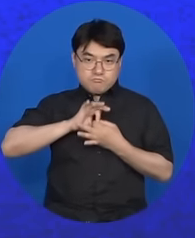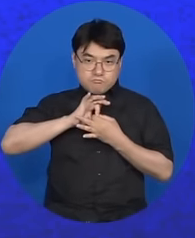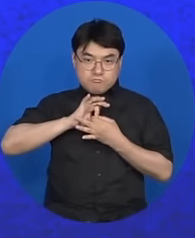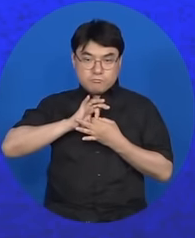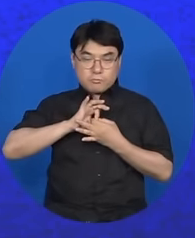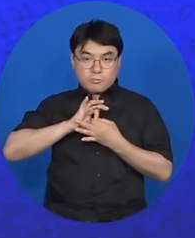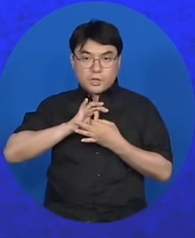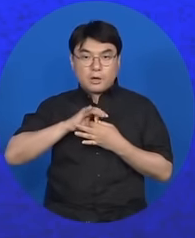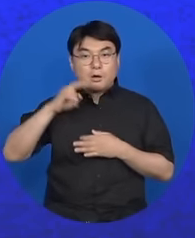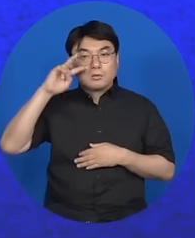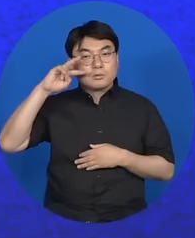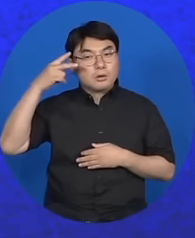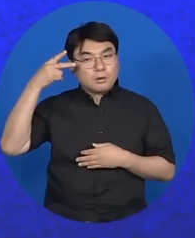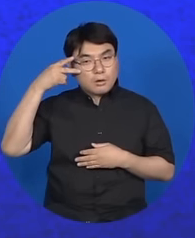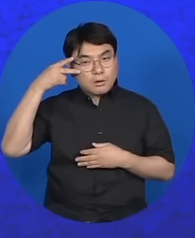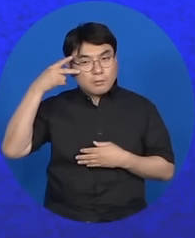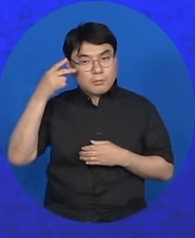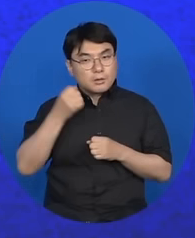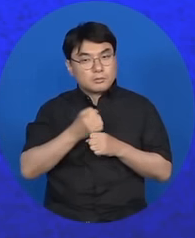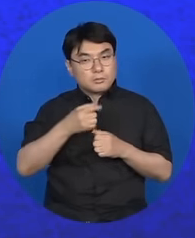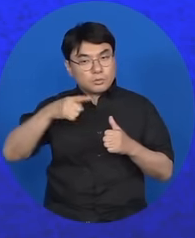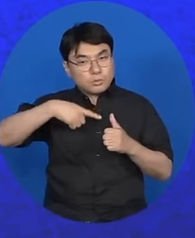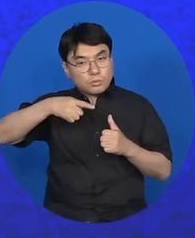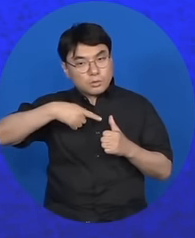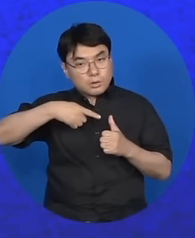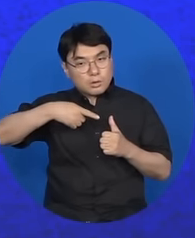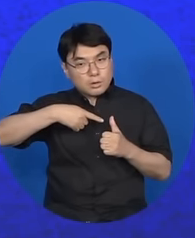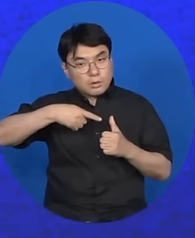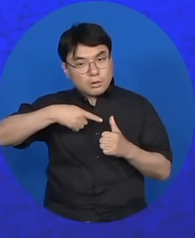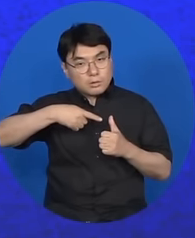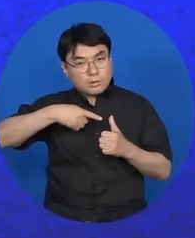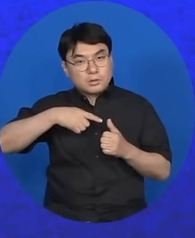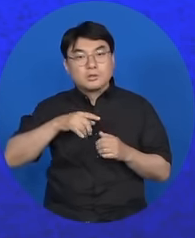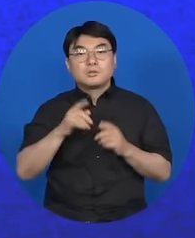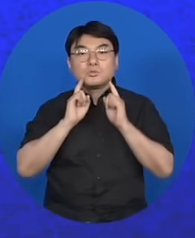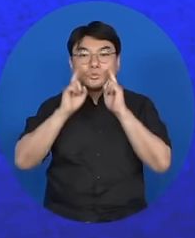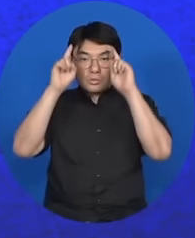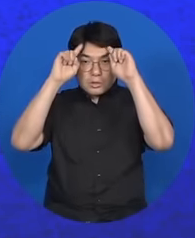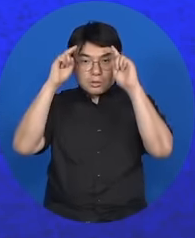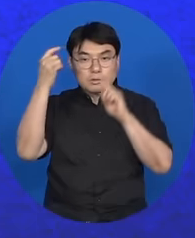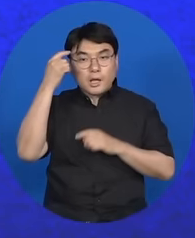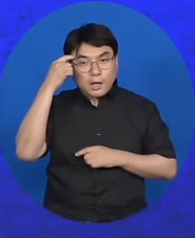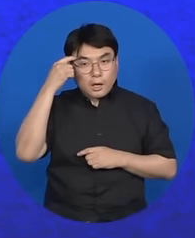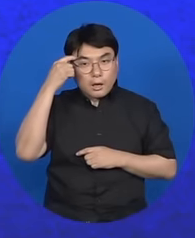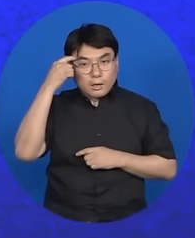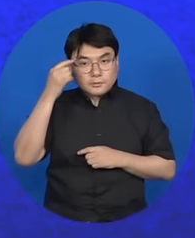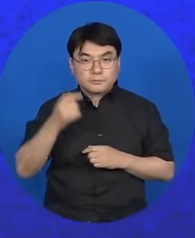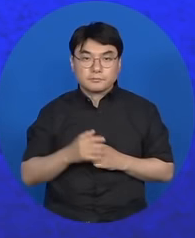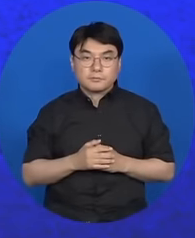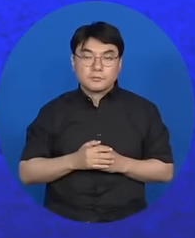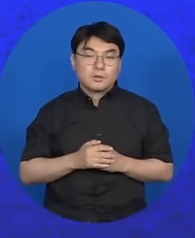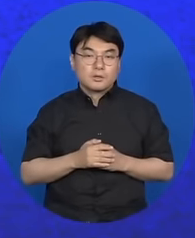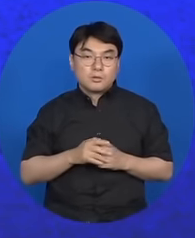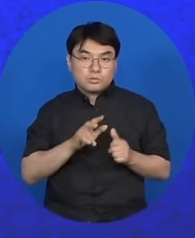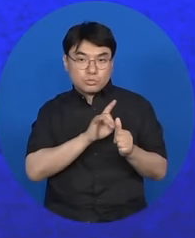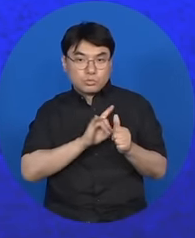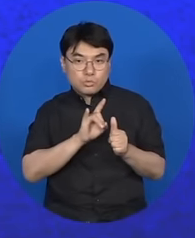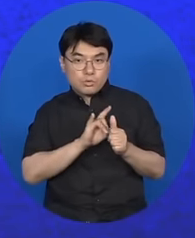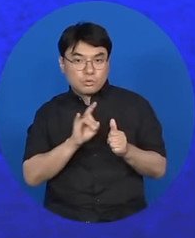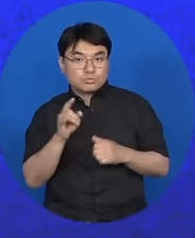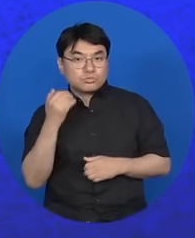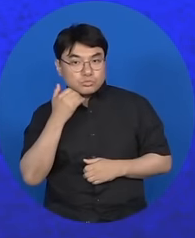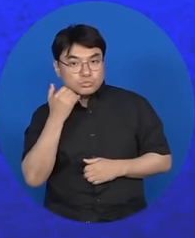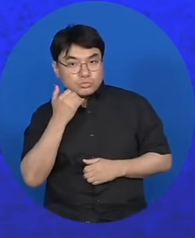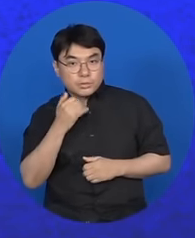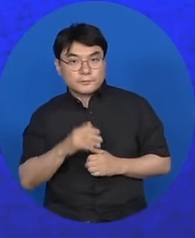소유라고 착각하도록 교육하라. 이것이 지옥의 철학입니다. 여기에 속은 자가 누구냐면 지난번에